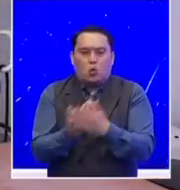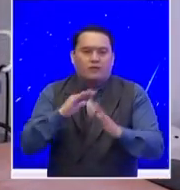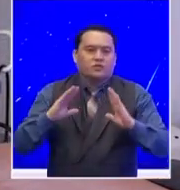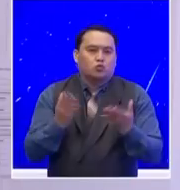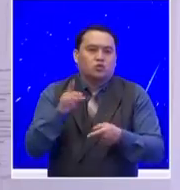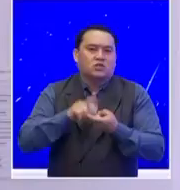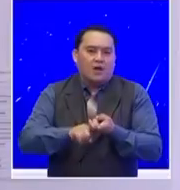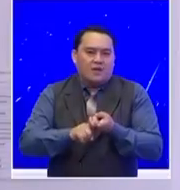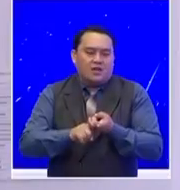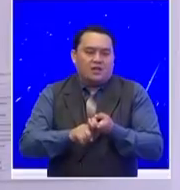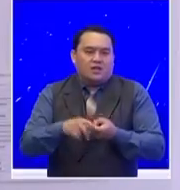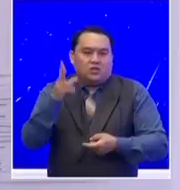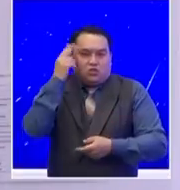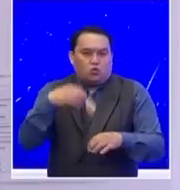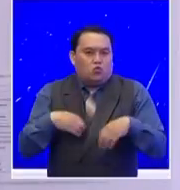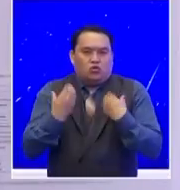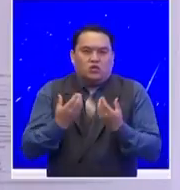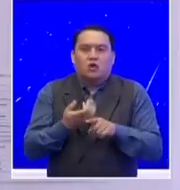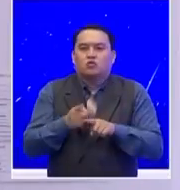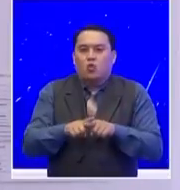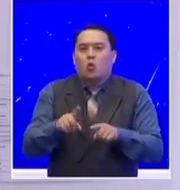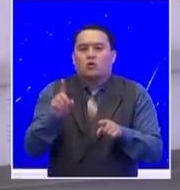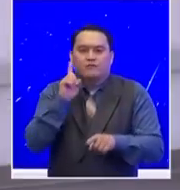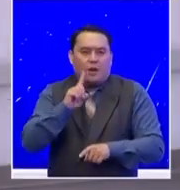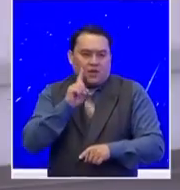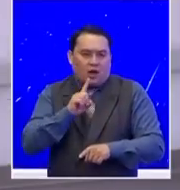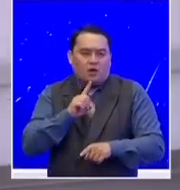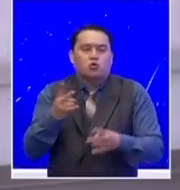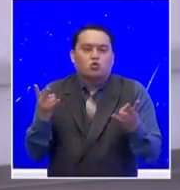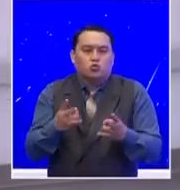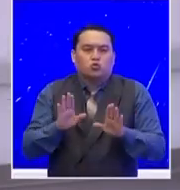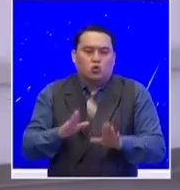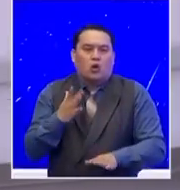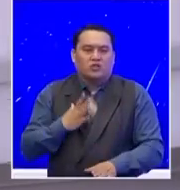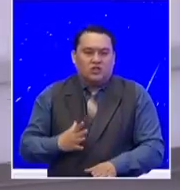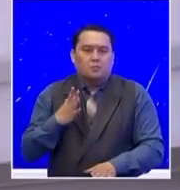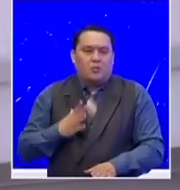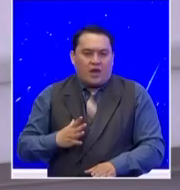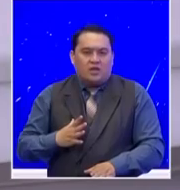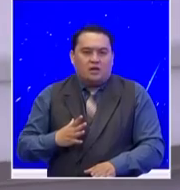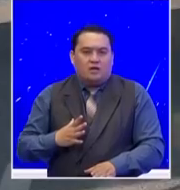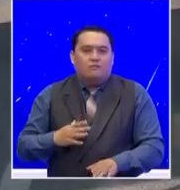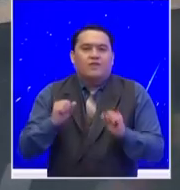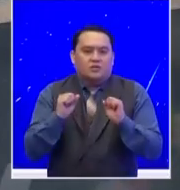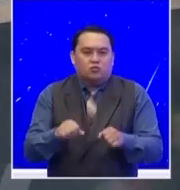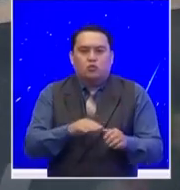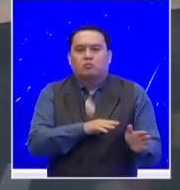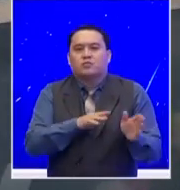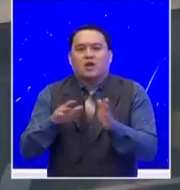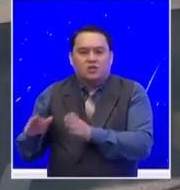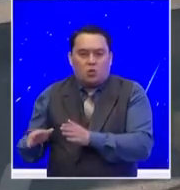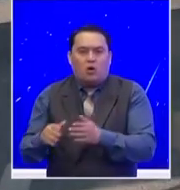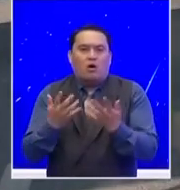случаев. Цифры действительно пугающие, но все это временно. Нужно лишь терпение. Пик уже совсем скоро пройдет,